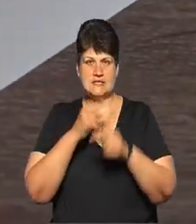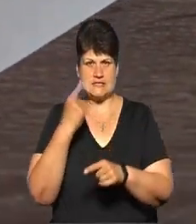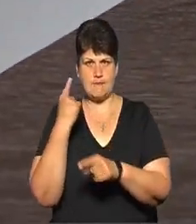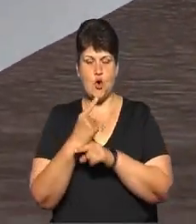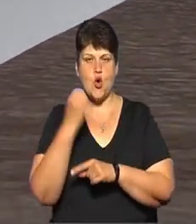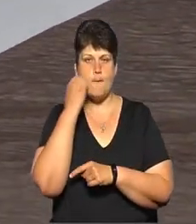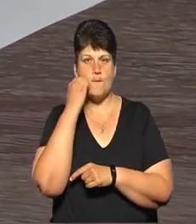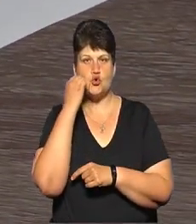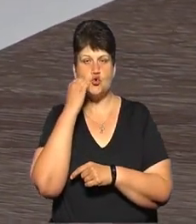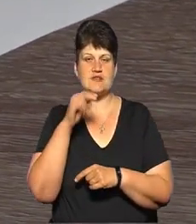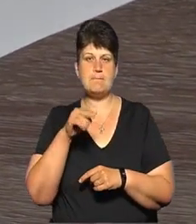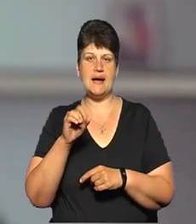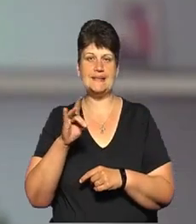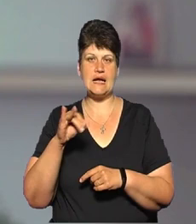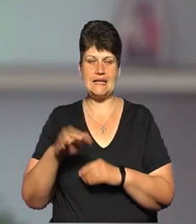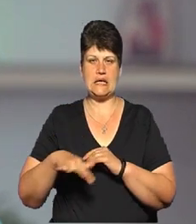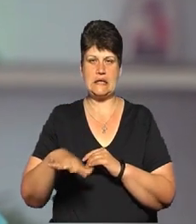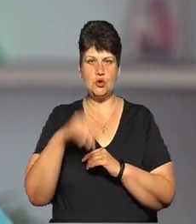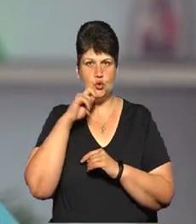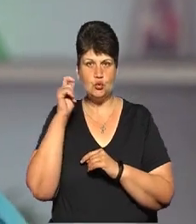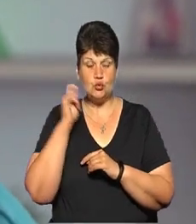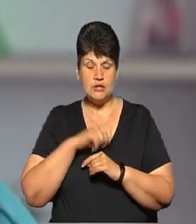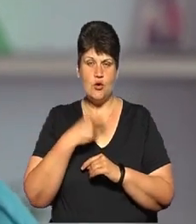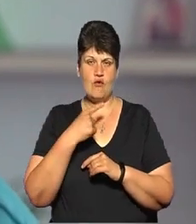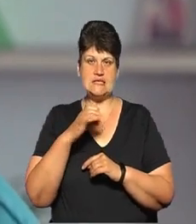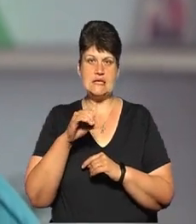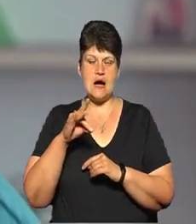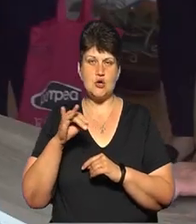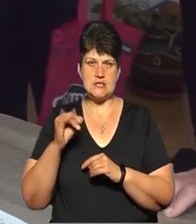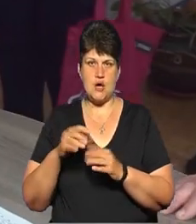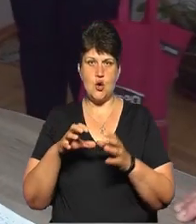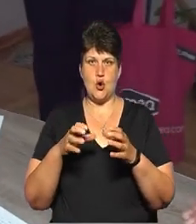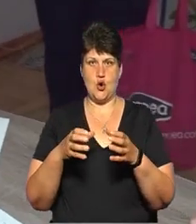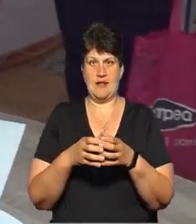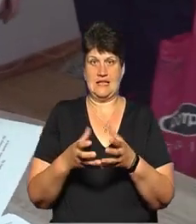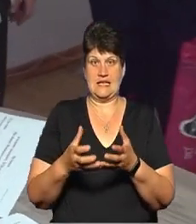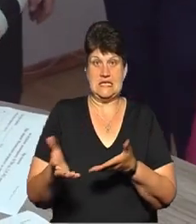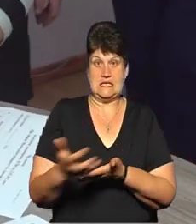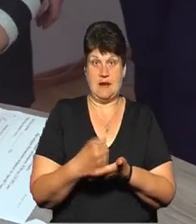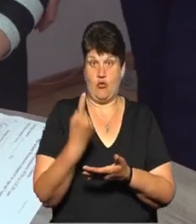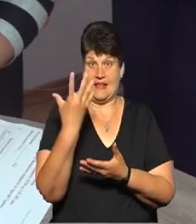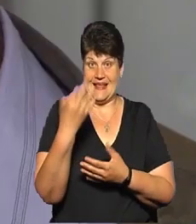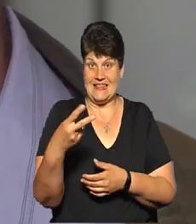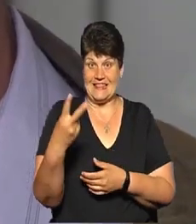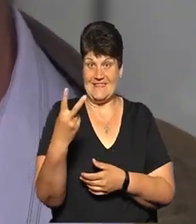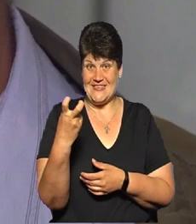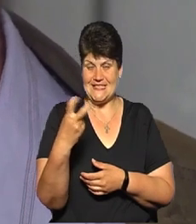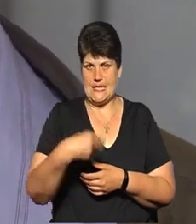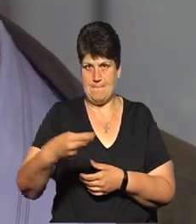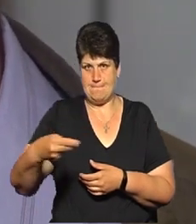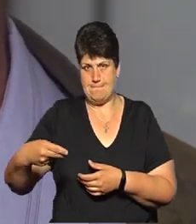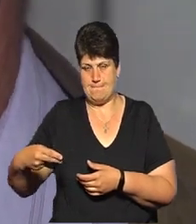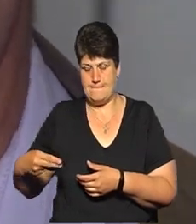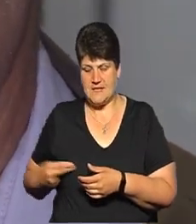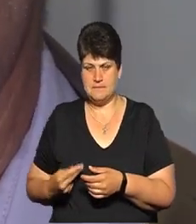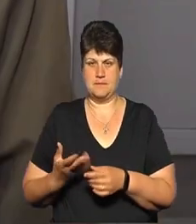Московського патріархату на території України. За словами старости громади, за день зібрали 200 підписів. Підписатися прийшов Ростислав Роздольський. Чоловік